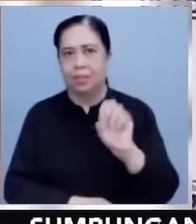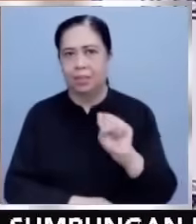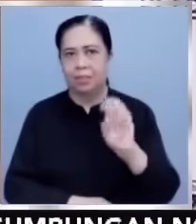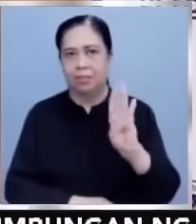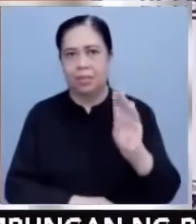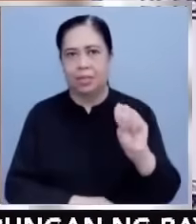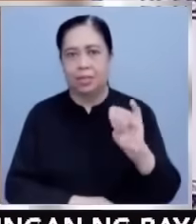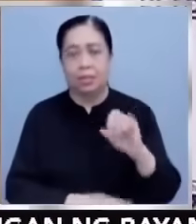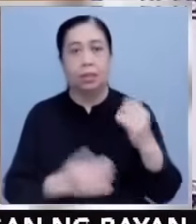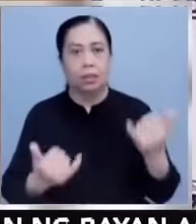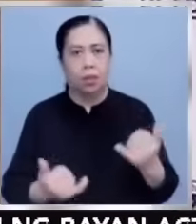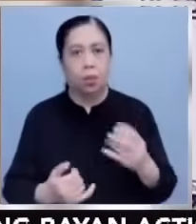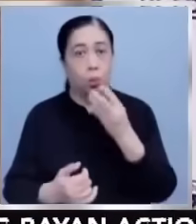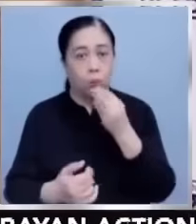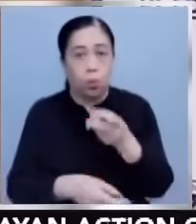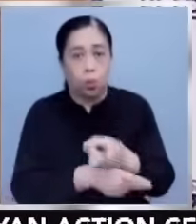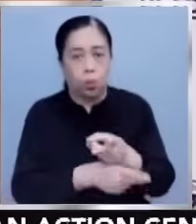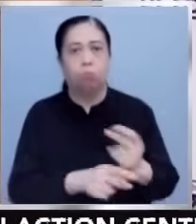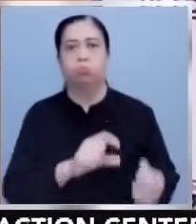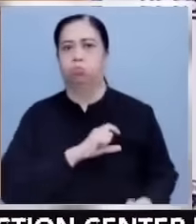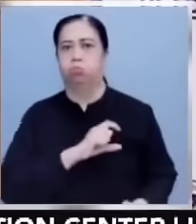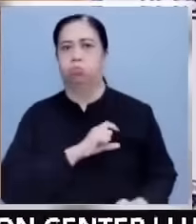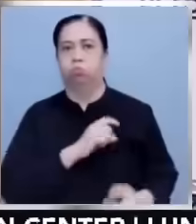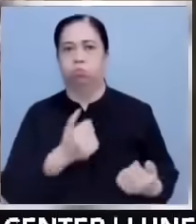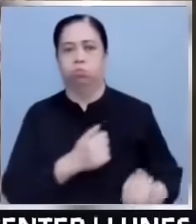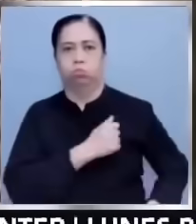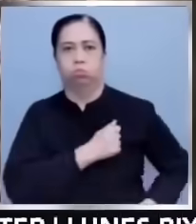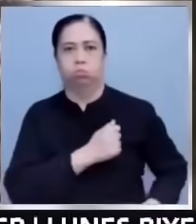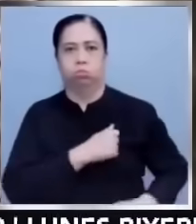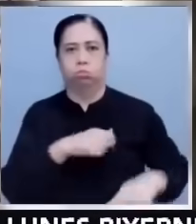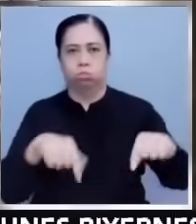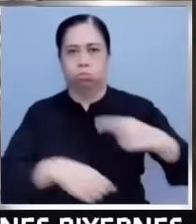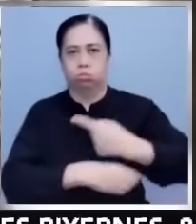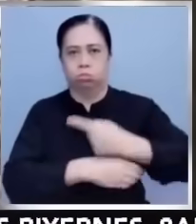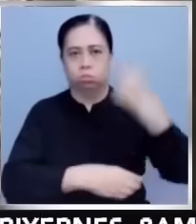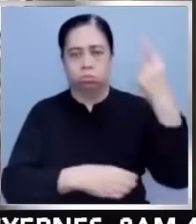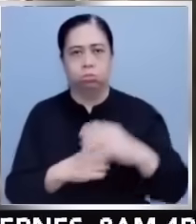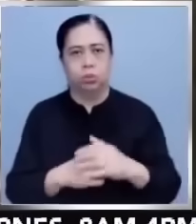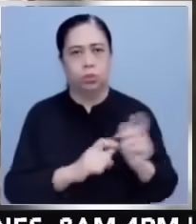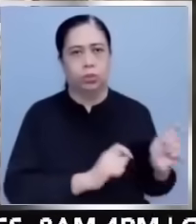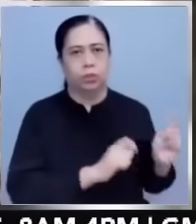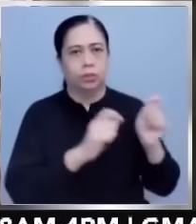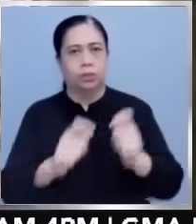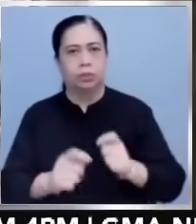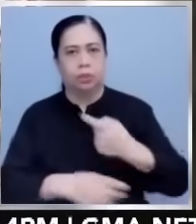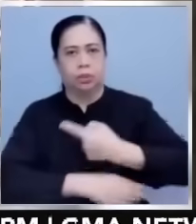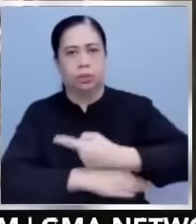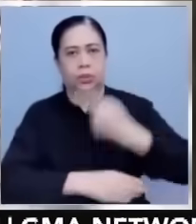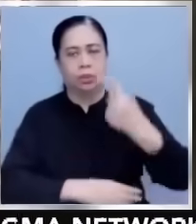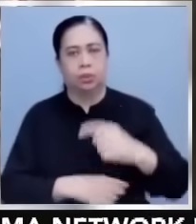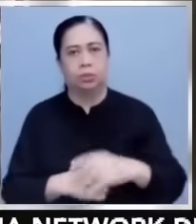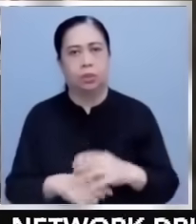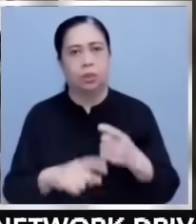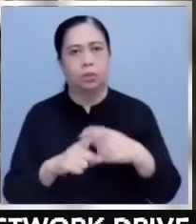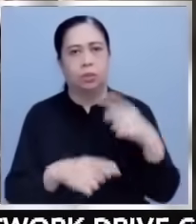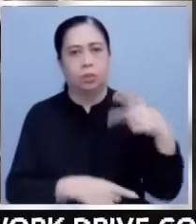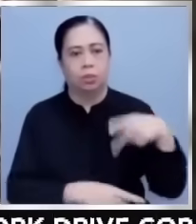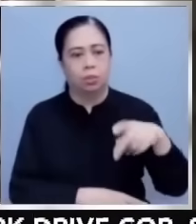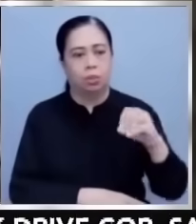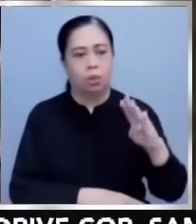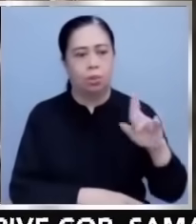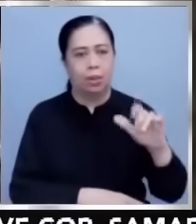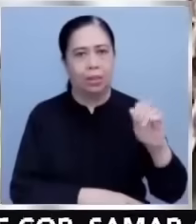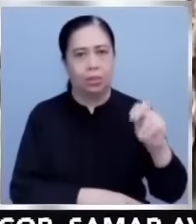mga pulis na at dito na rin mismo ang kanilang checkpoint. Nilipat po natin ng checkpoint from poblasyon to doon mismo sa